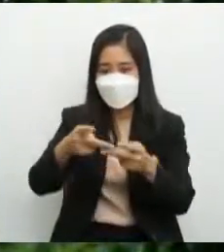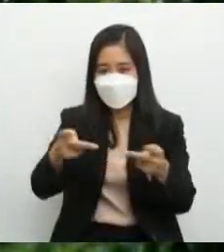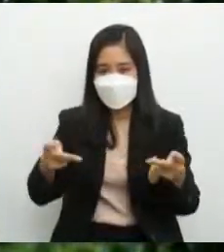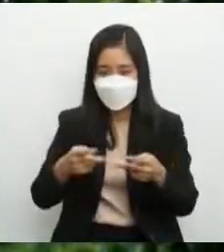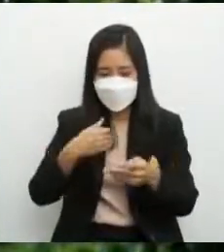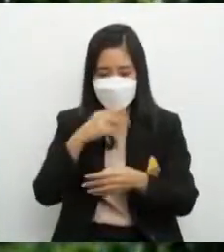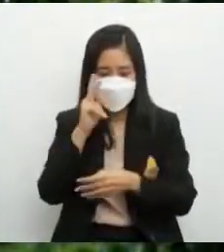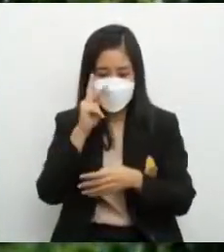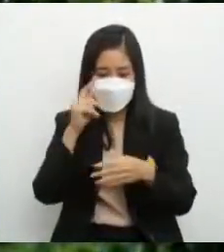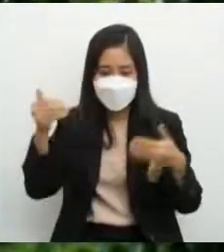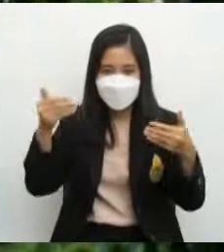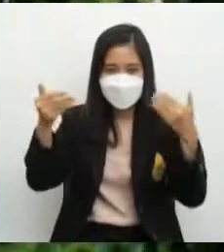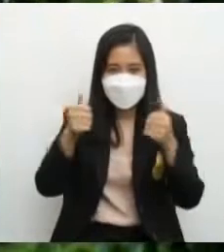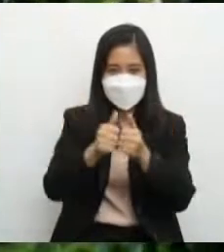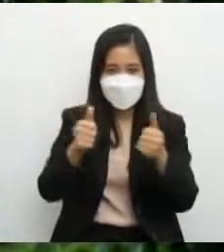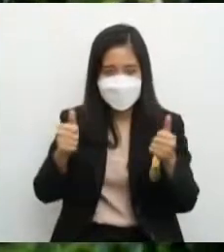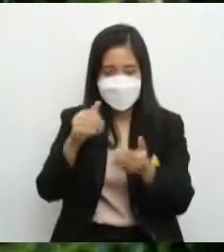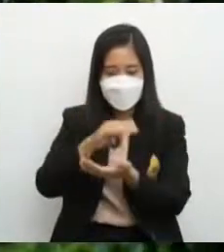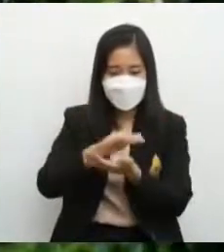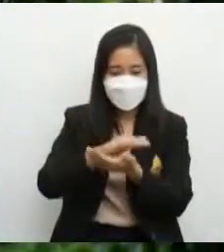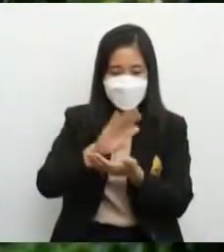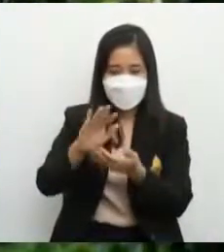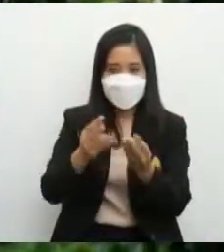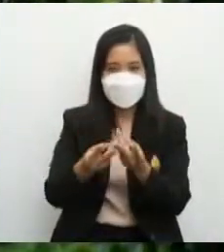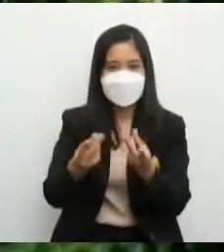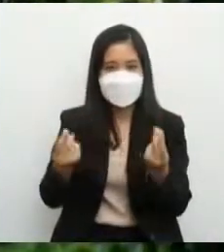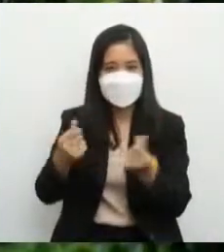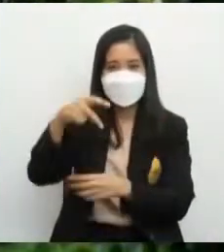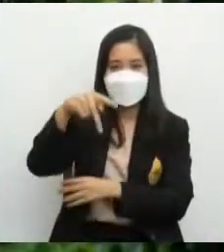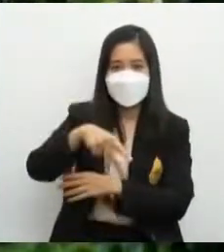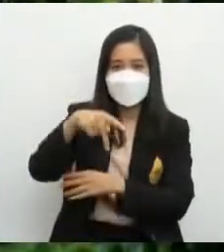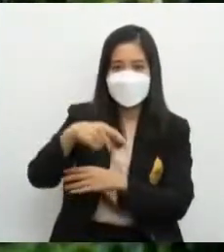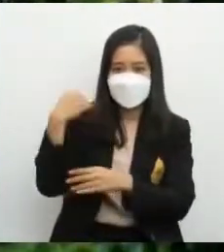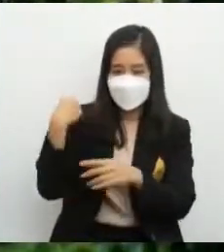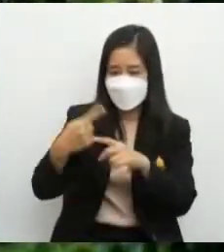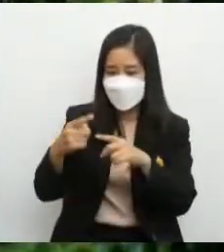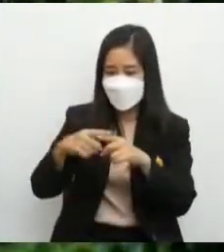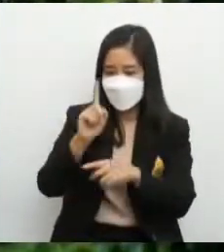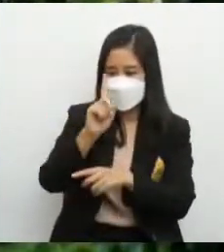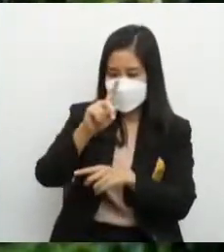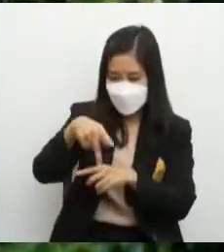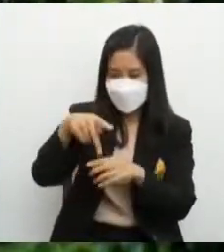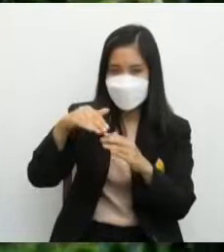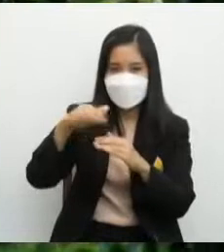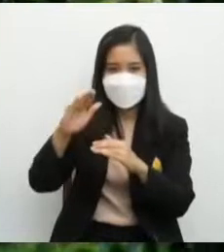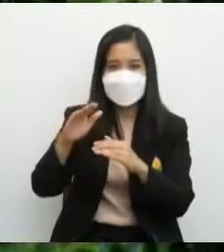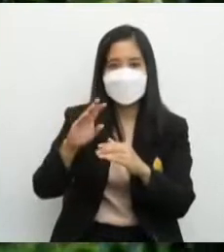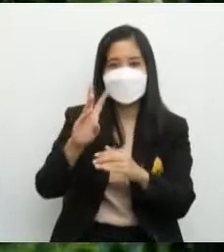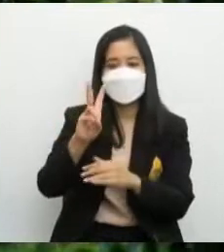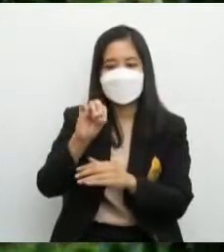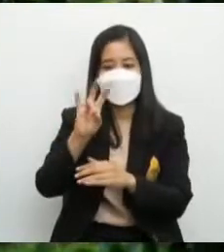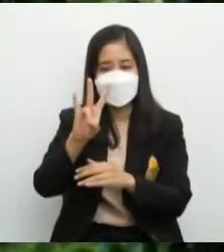ดีๆจากโรงเรียนที่ตั้งในพื้นที่ลักษณะพิเศษกว่า 1,176 โรงเรียน67เขตพื้นที่การ